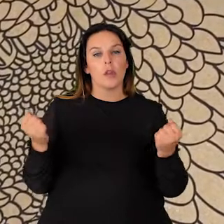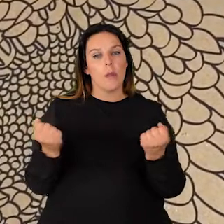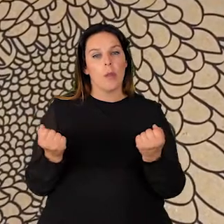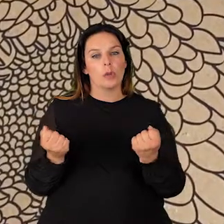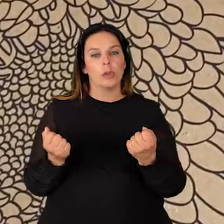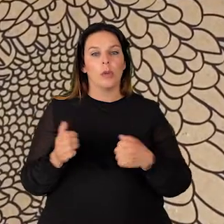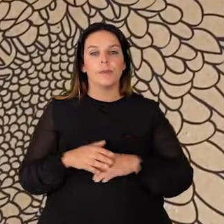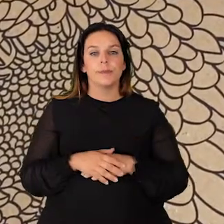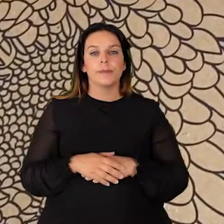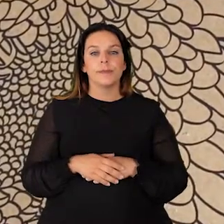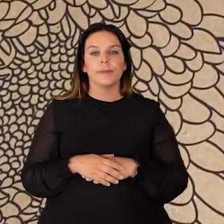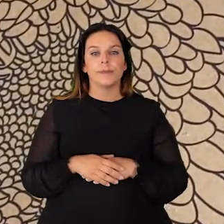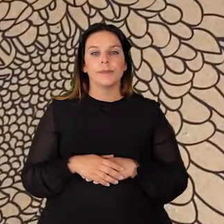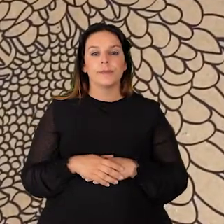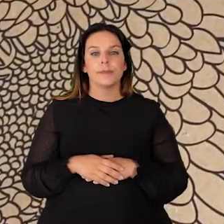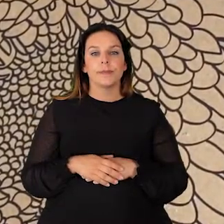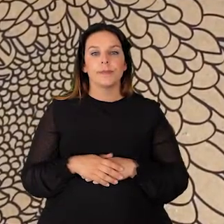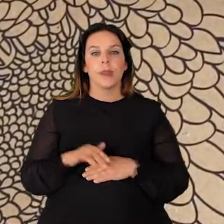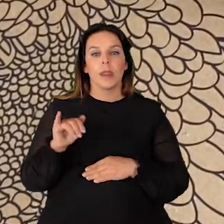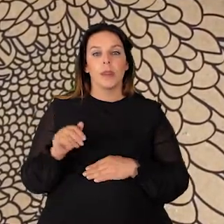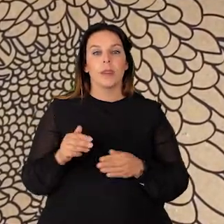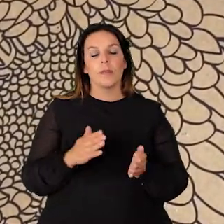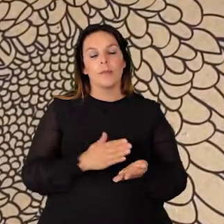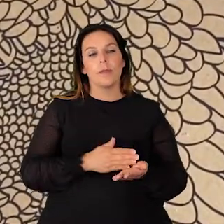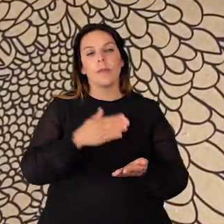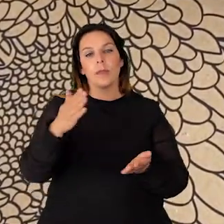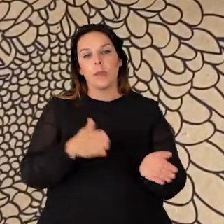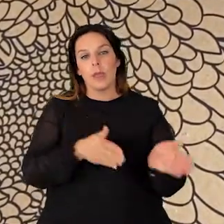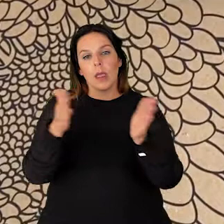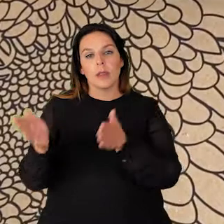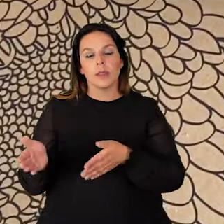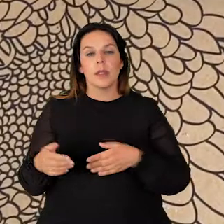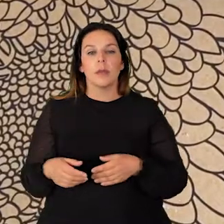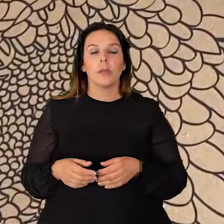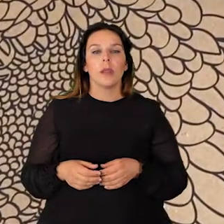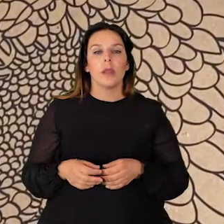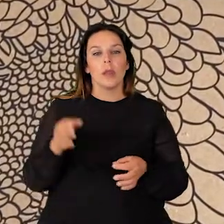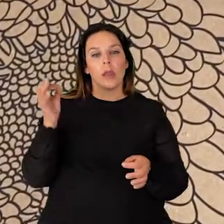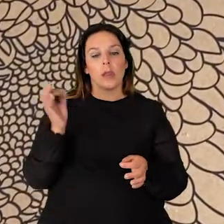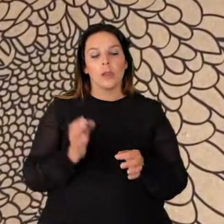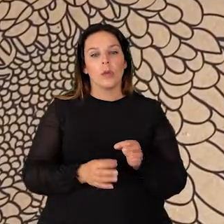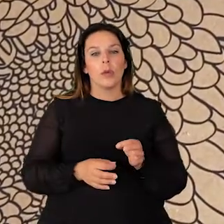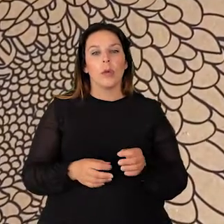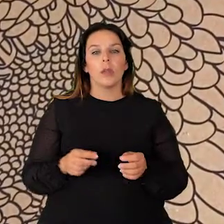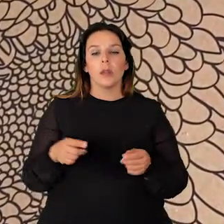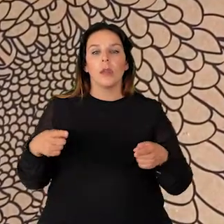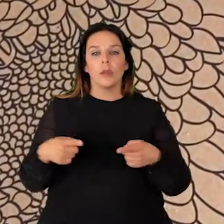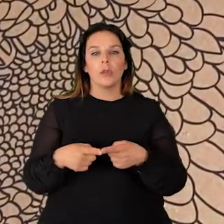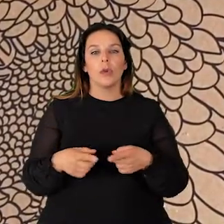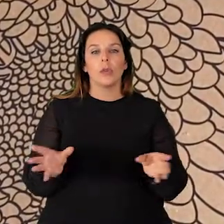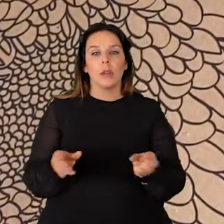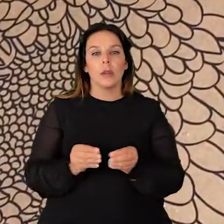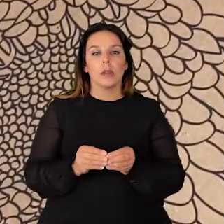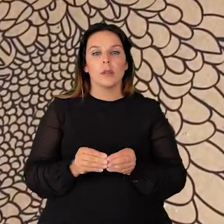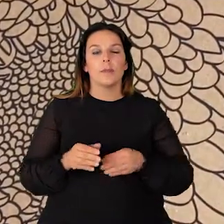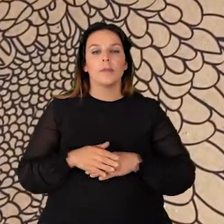mocno i ponownie na pół znowu dopasowujecie do siebie rogi